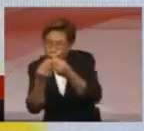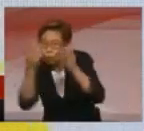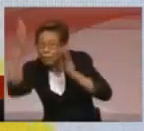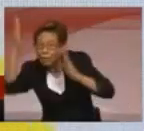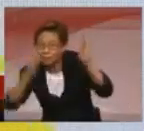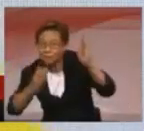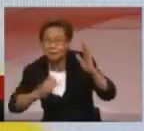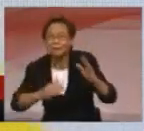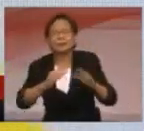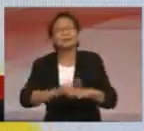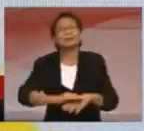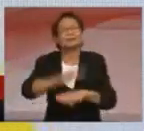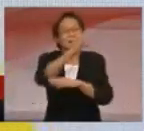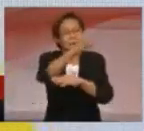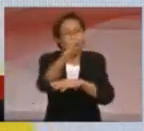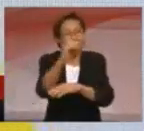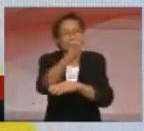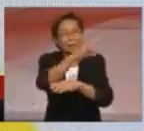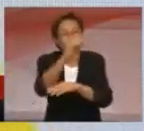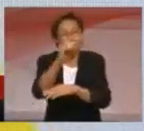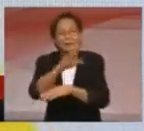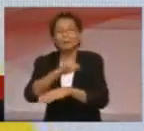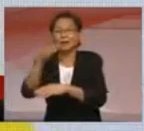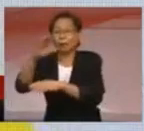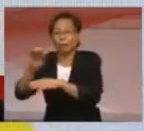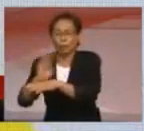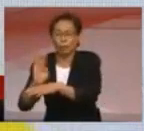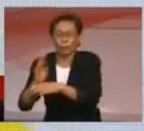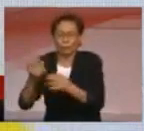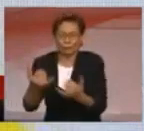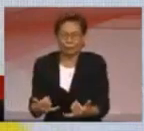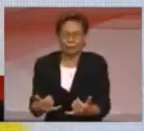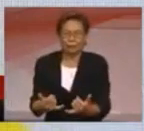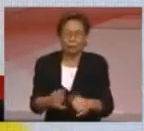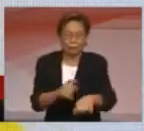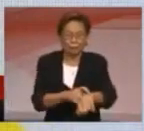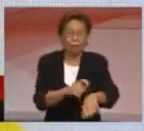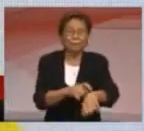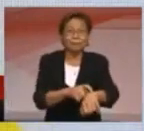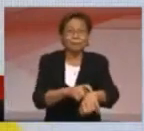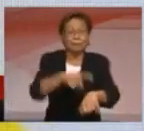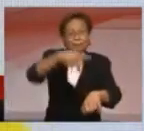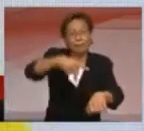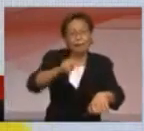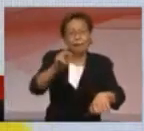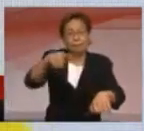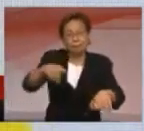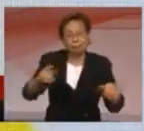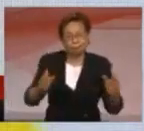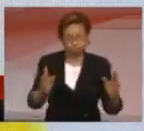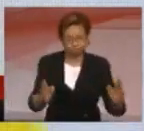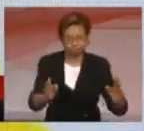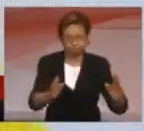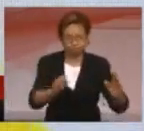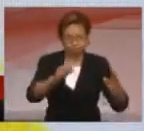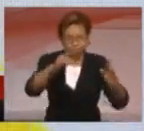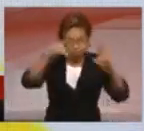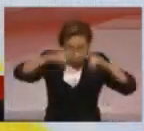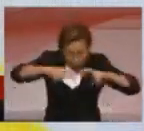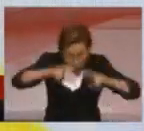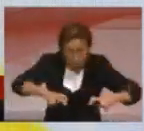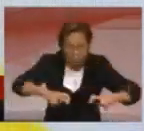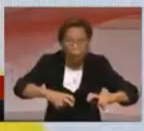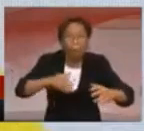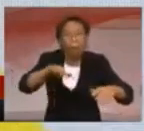atas firma dan syarikat peniagaan semasa tempoh PKP menunjukkan